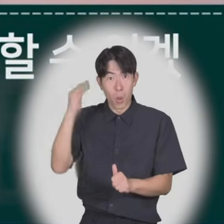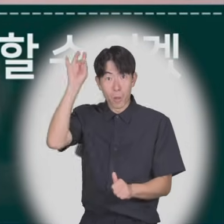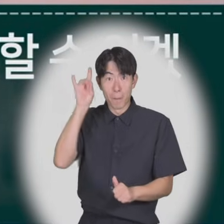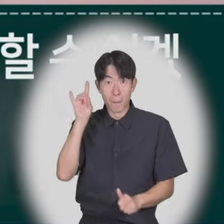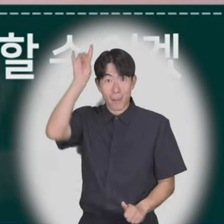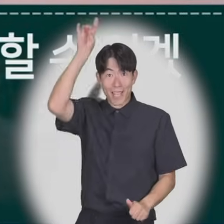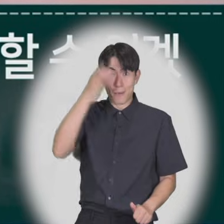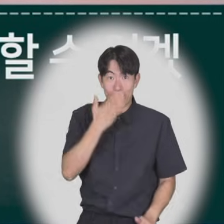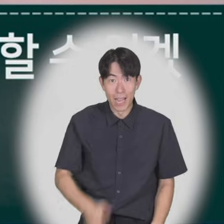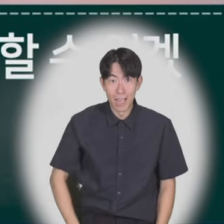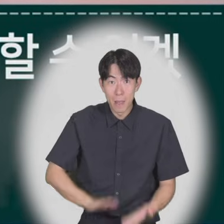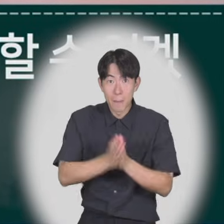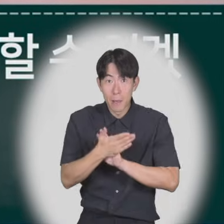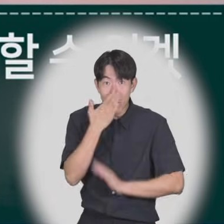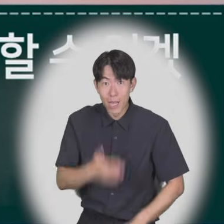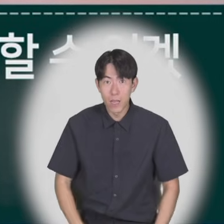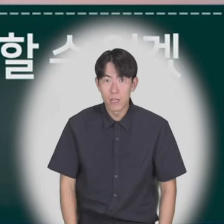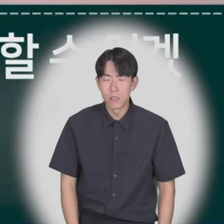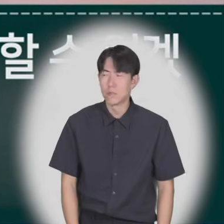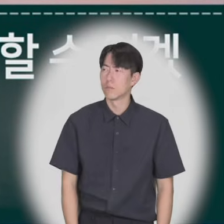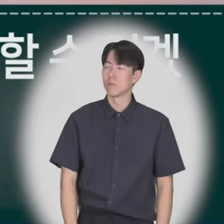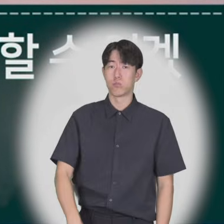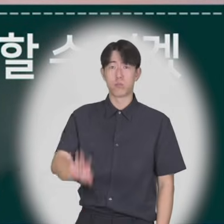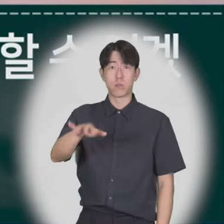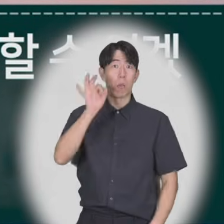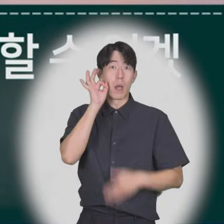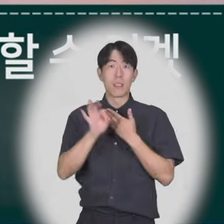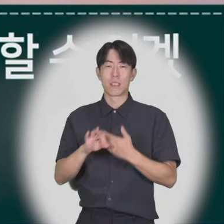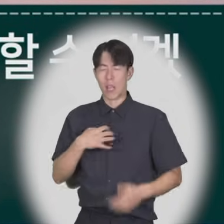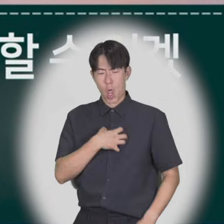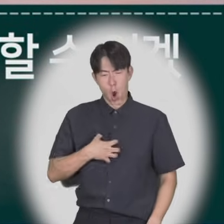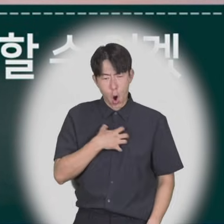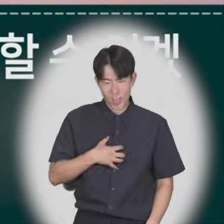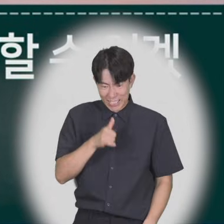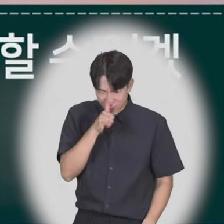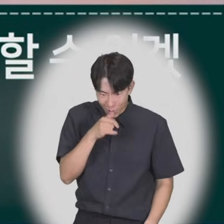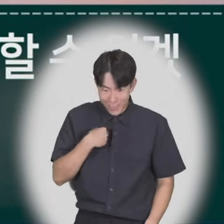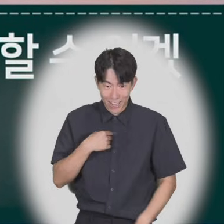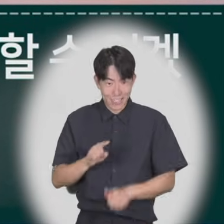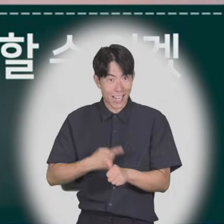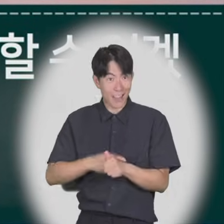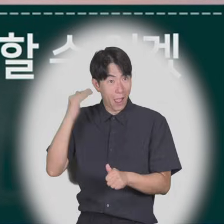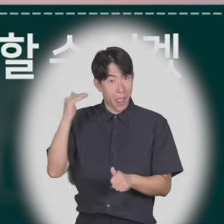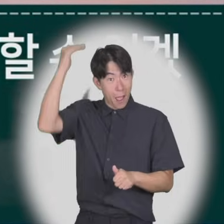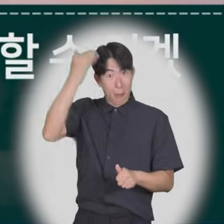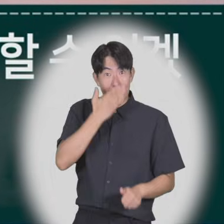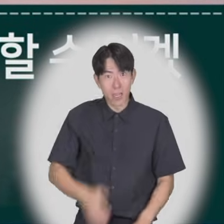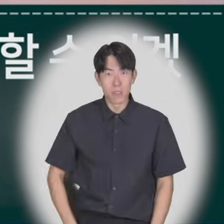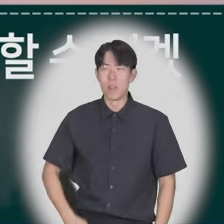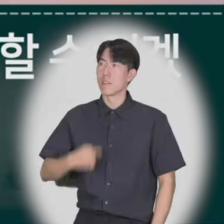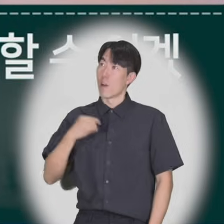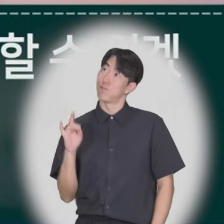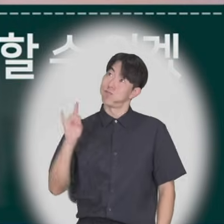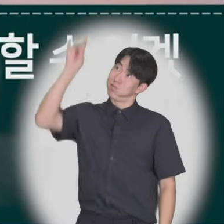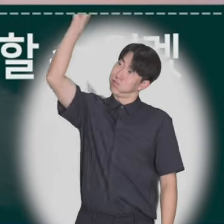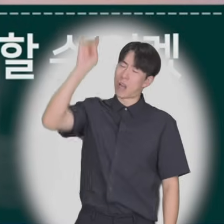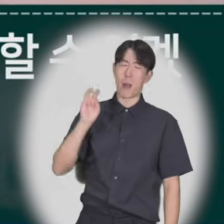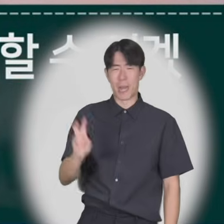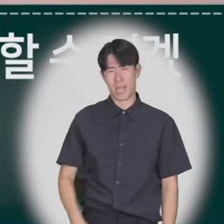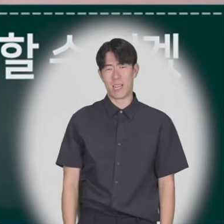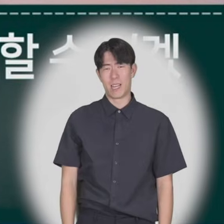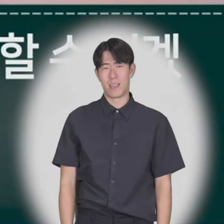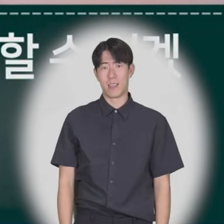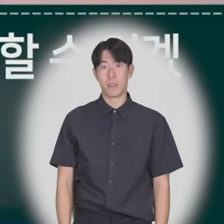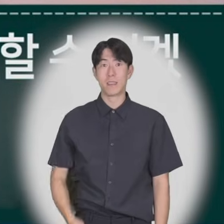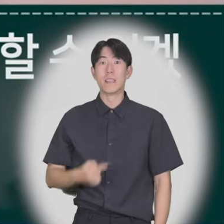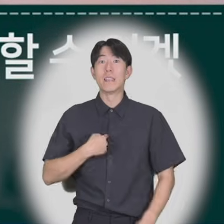염려해가지고 조금이라도 키가 자랐다면 저는 지금쯤 183쯤 됐을 겁니다. 지금 현재 내가 몇